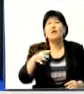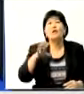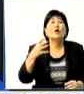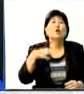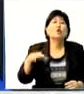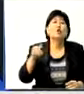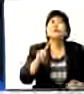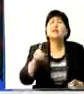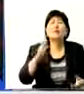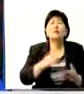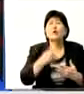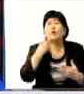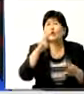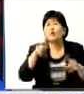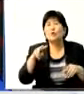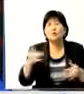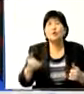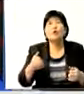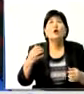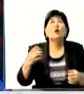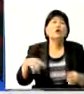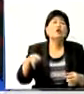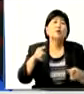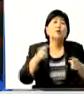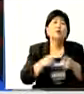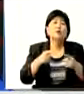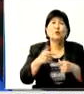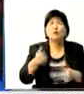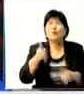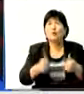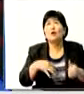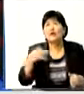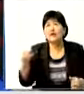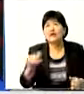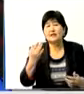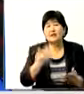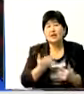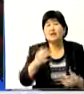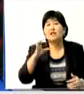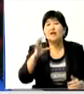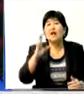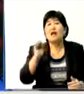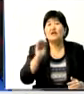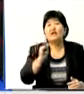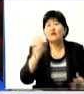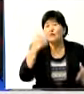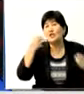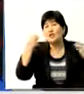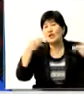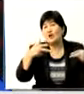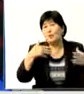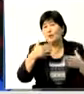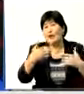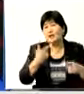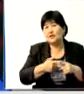облысында не бар, соның бәрін көріп шығу болады. Республиканың түкпір-түкпірлерінен осы байқауға қызығушылық танытып, қазір мына Skype бейне байланыс